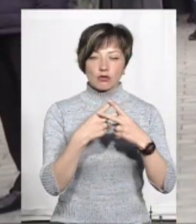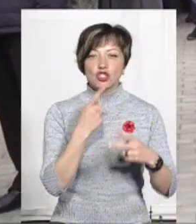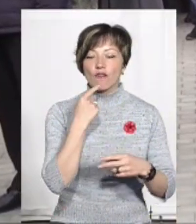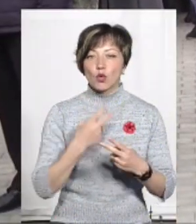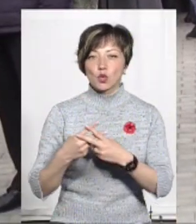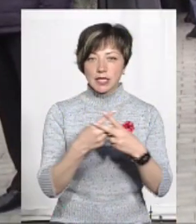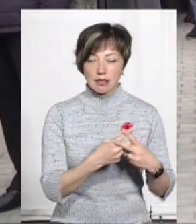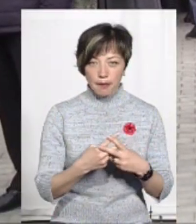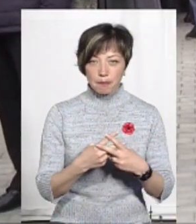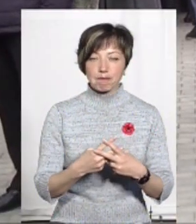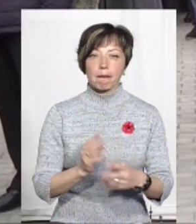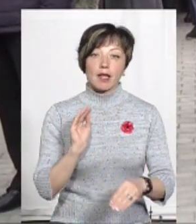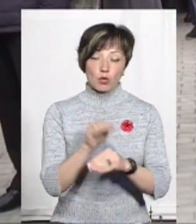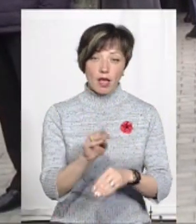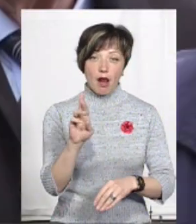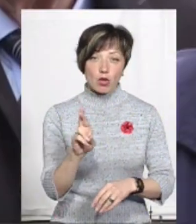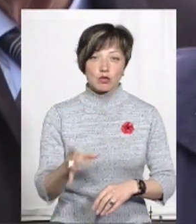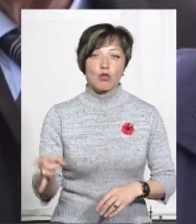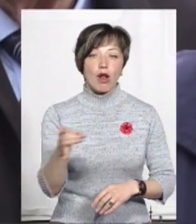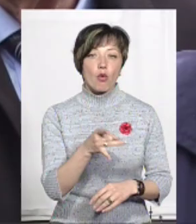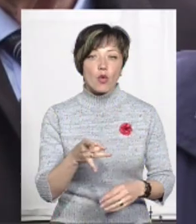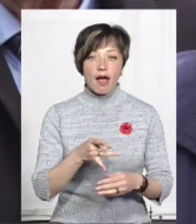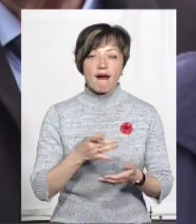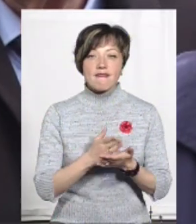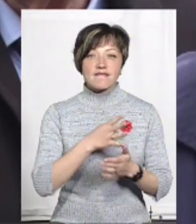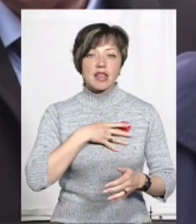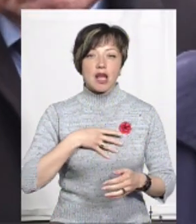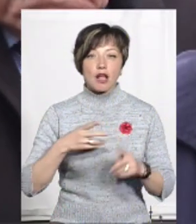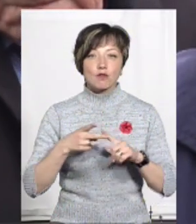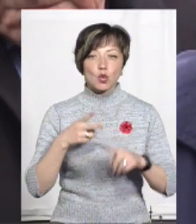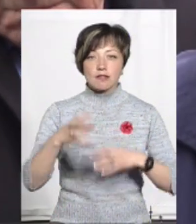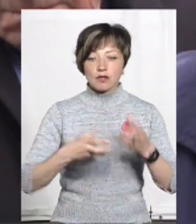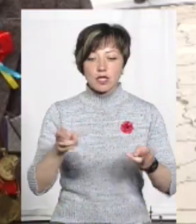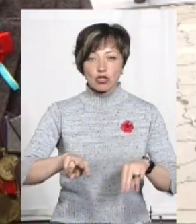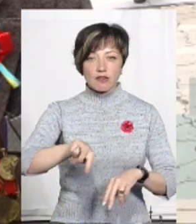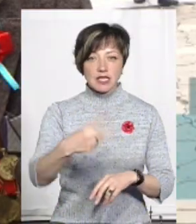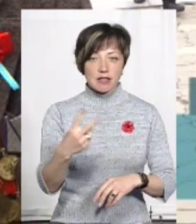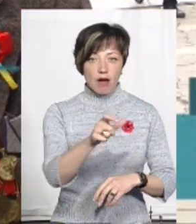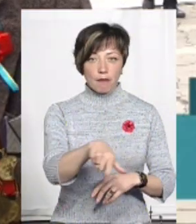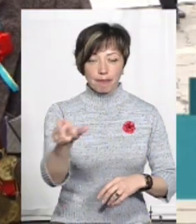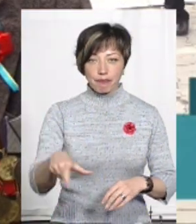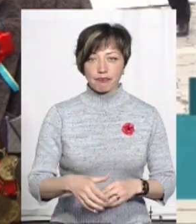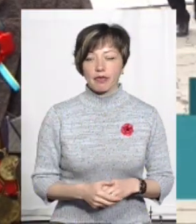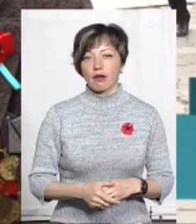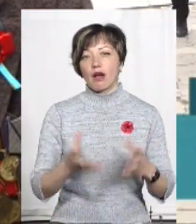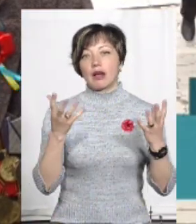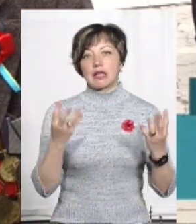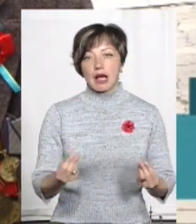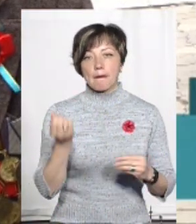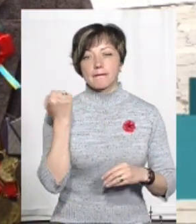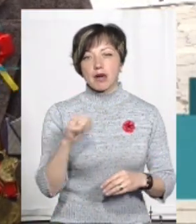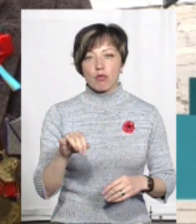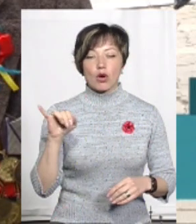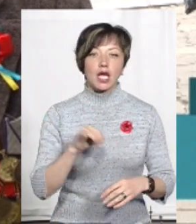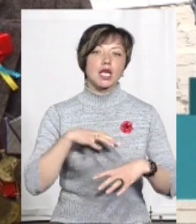Петро Коцюба додає, у Ярмолинецькому районі ветеранів Другої світової війни залишилось 22. День перемоги, воно і